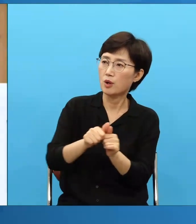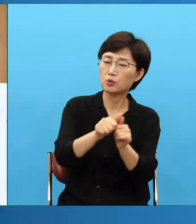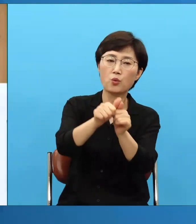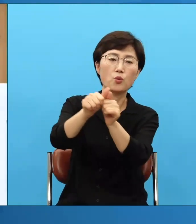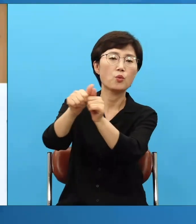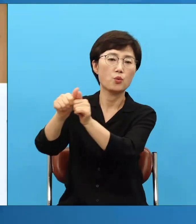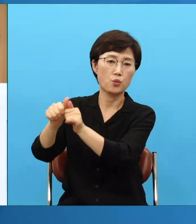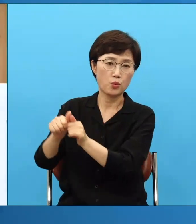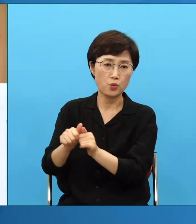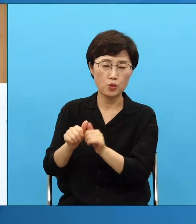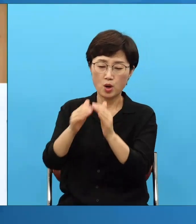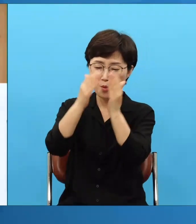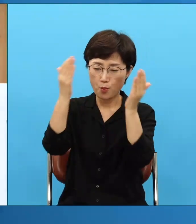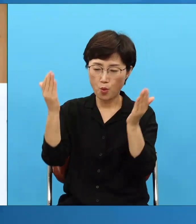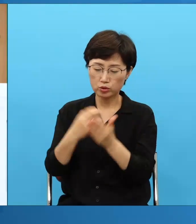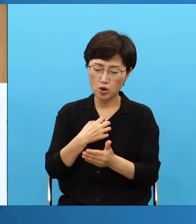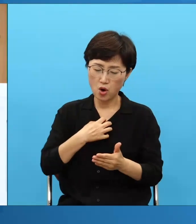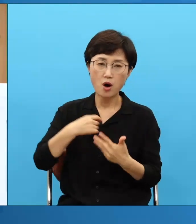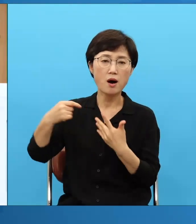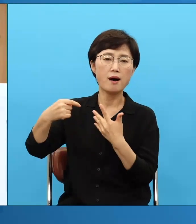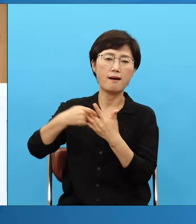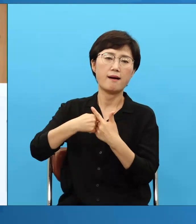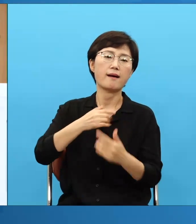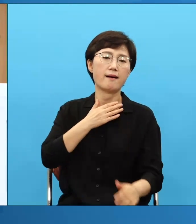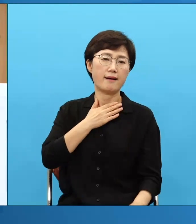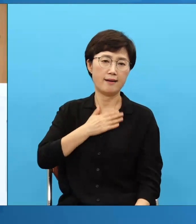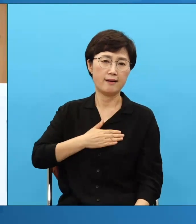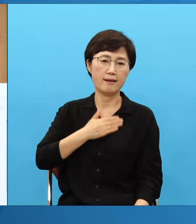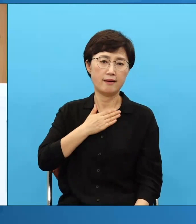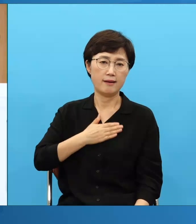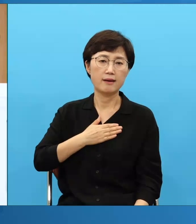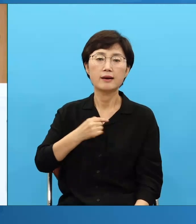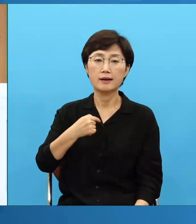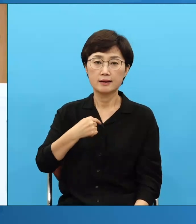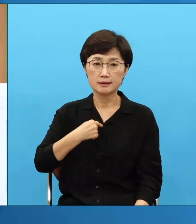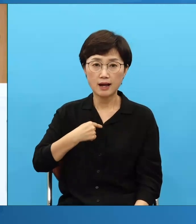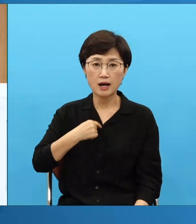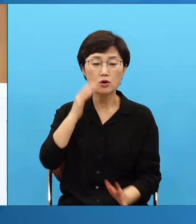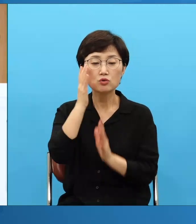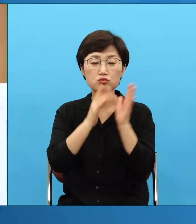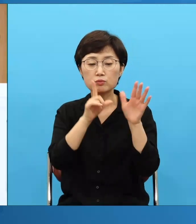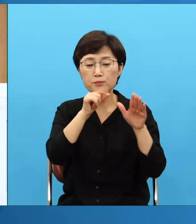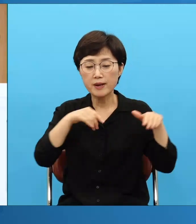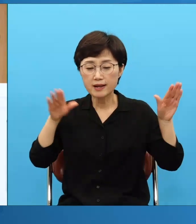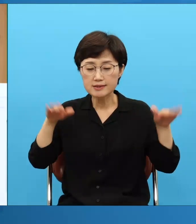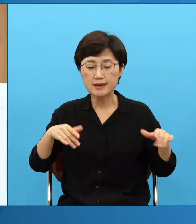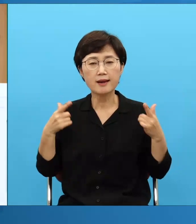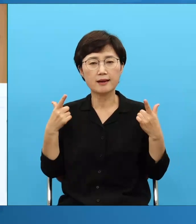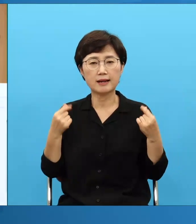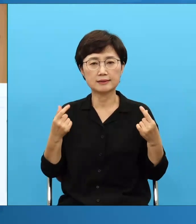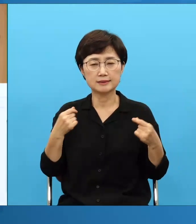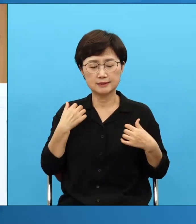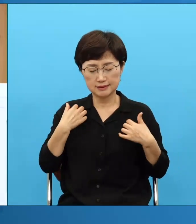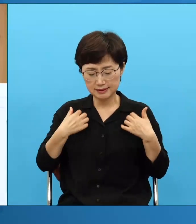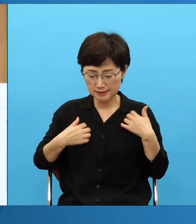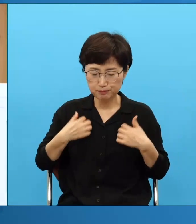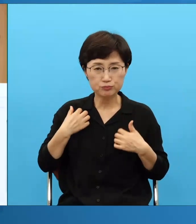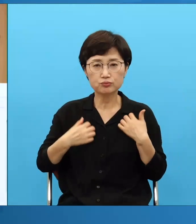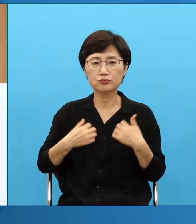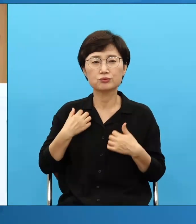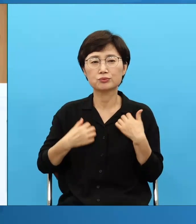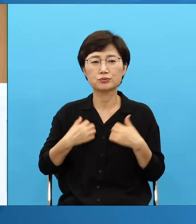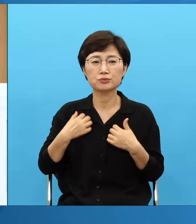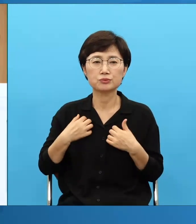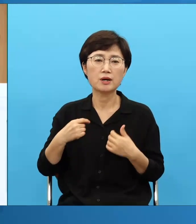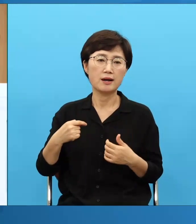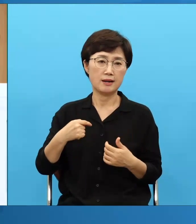나와 동행하시고 모든 염려하시니 나는 숲의 새와 같이 기쁘다